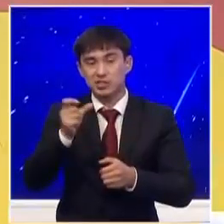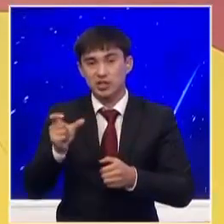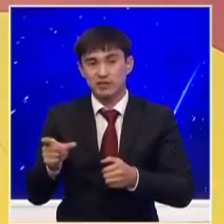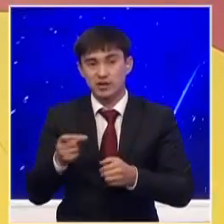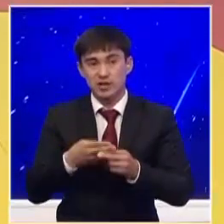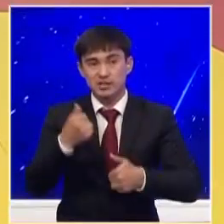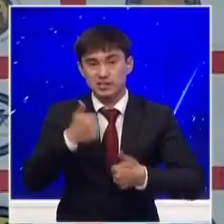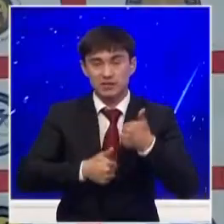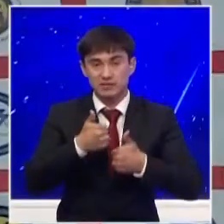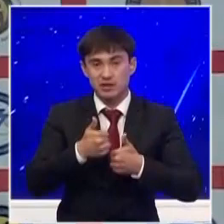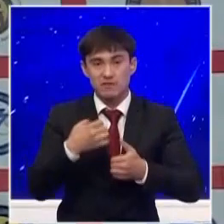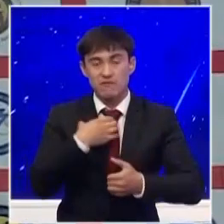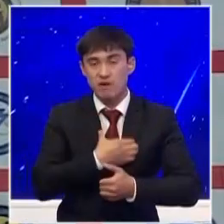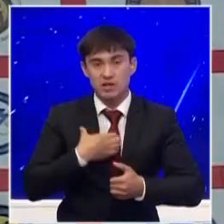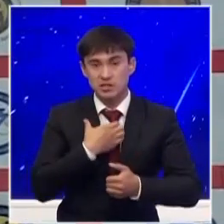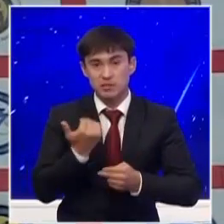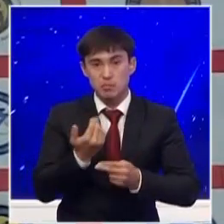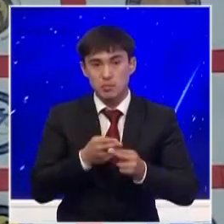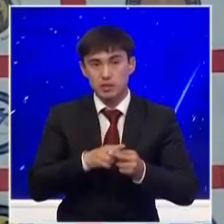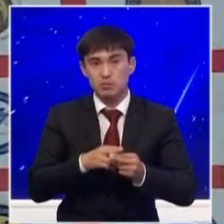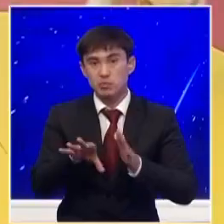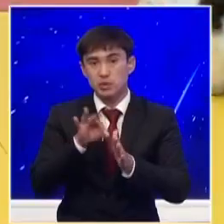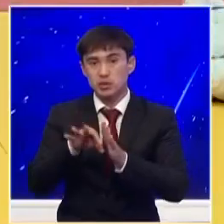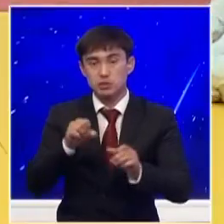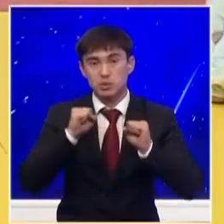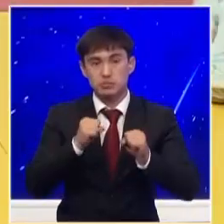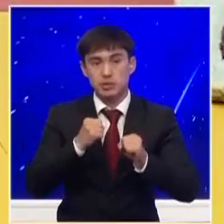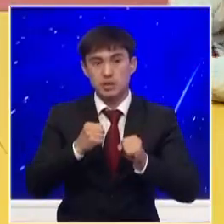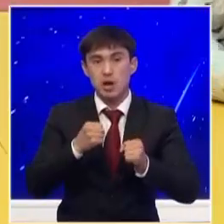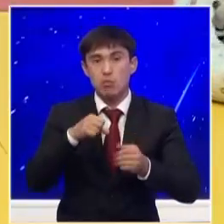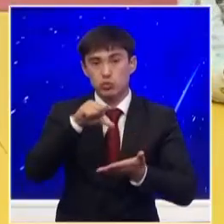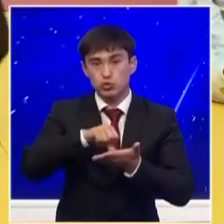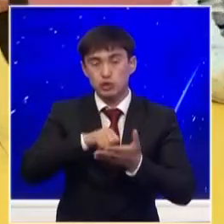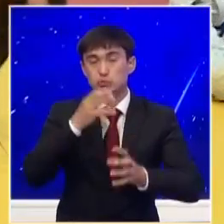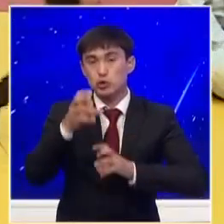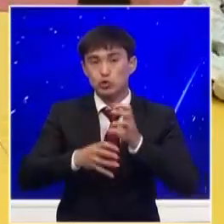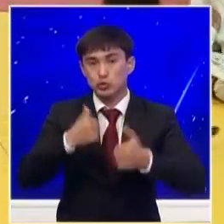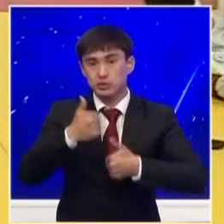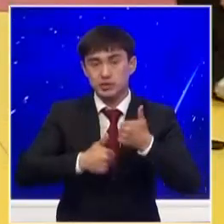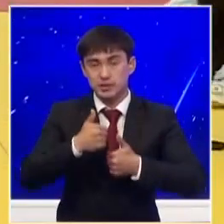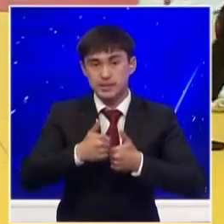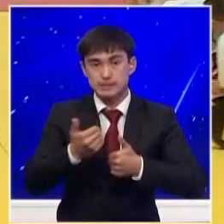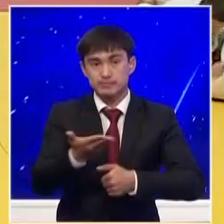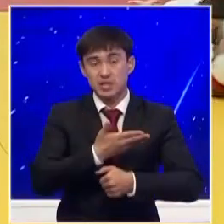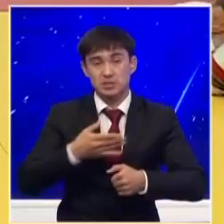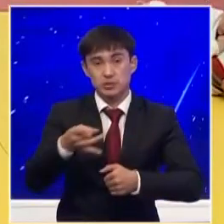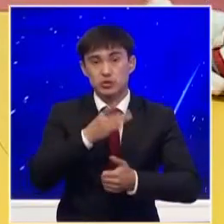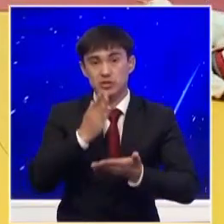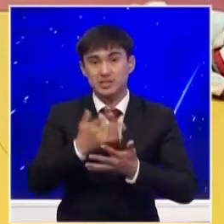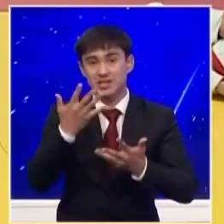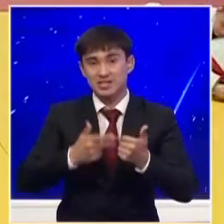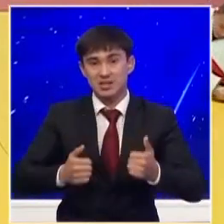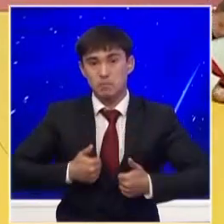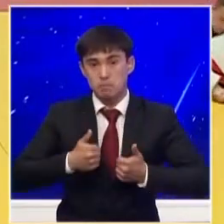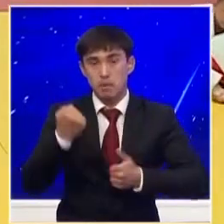человек. Эти соревнования имеют важное значение. Здесь отбираются спортсмены, которые примут участие в международном состязании. В нашем регионе есть несколько